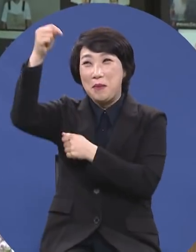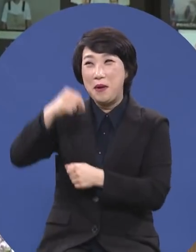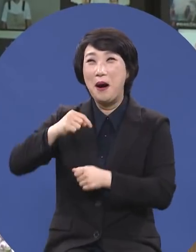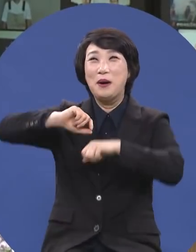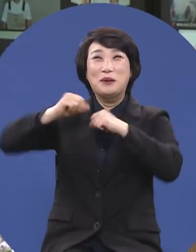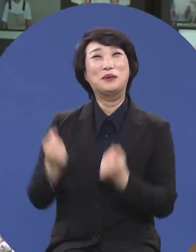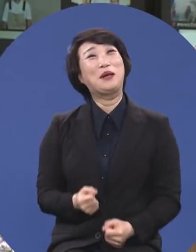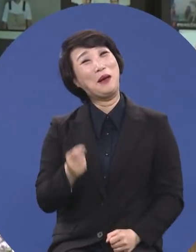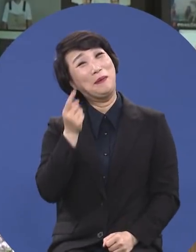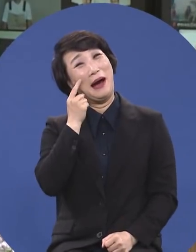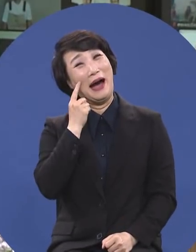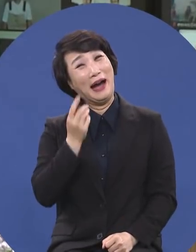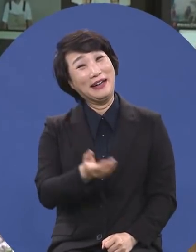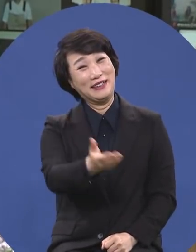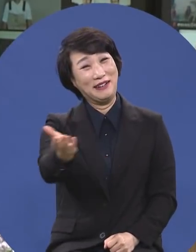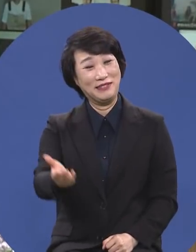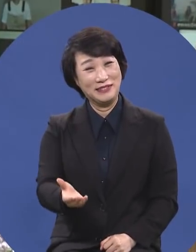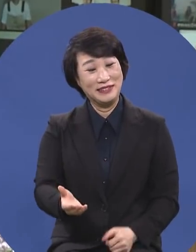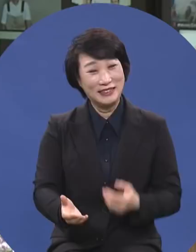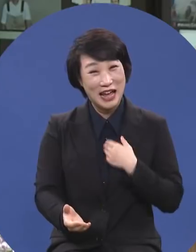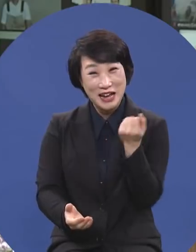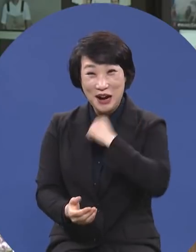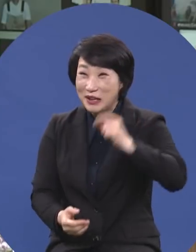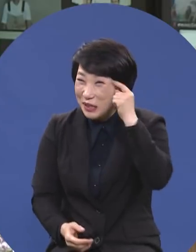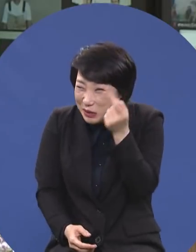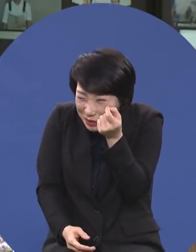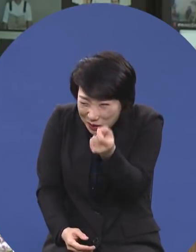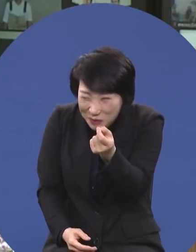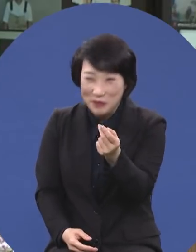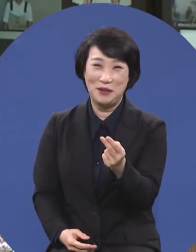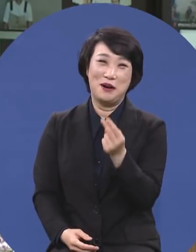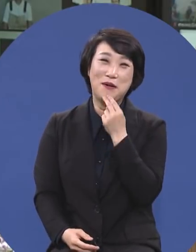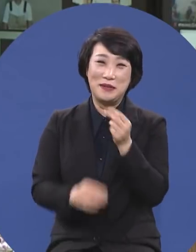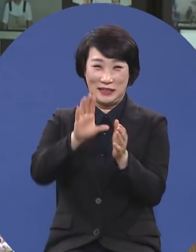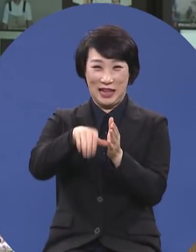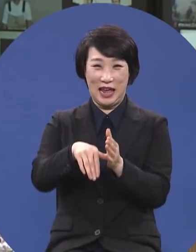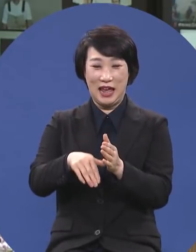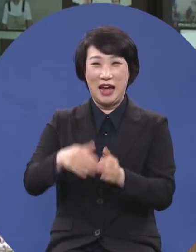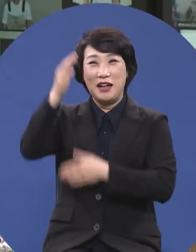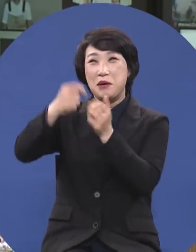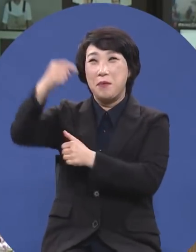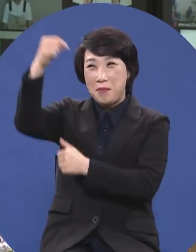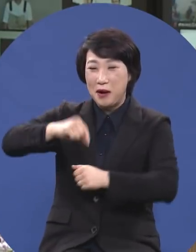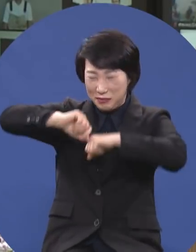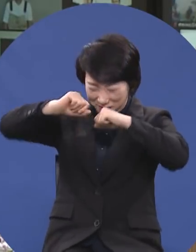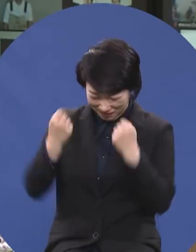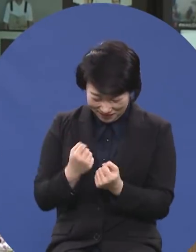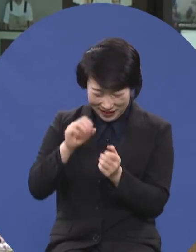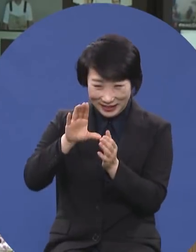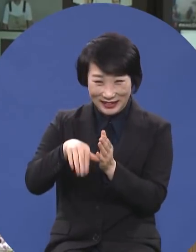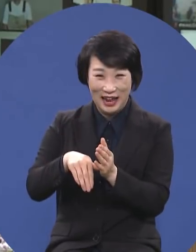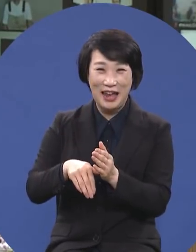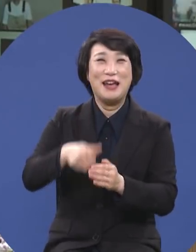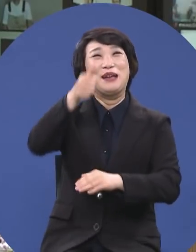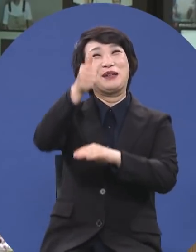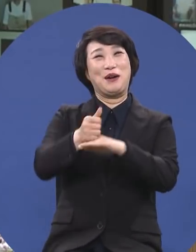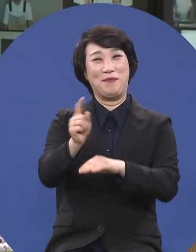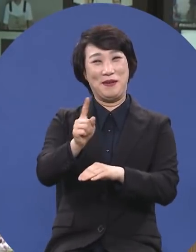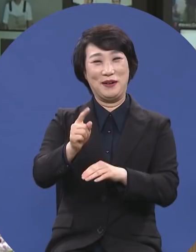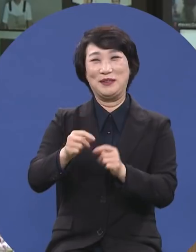명령으로 받으면 네가 거역할 의사가 전혀 없을 때 명령대로 들을 때